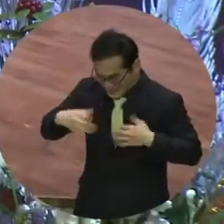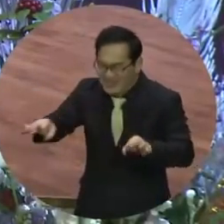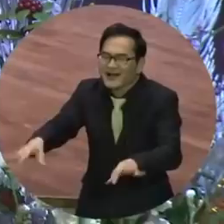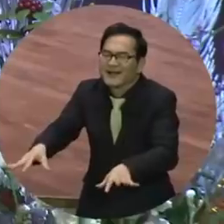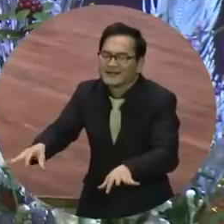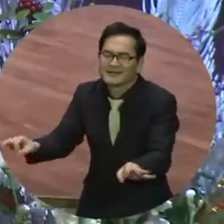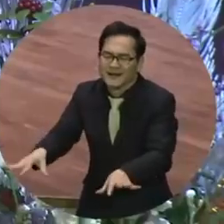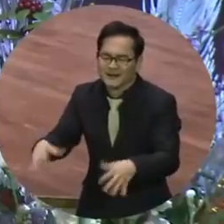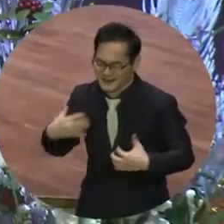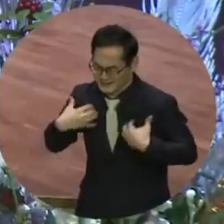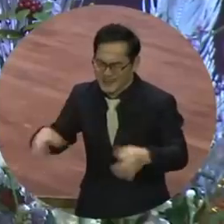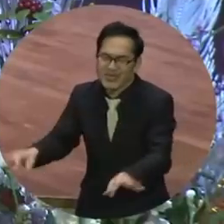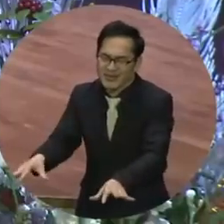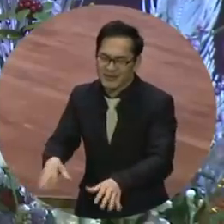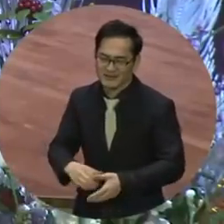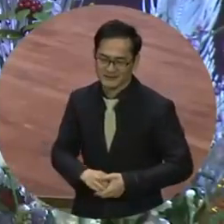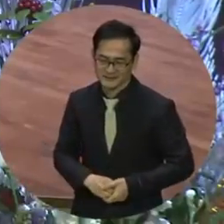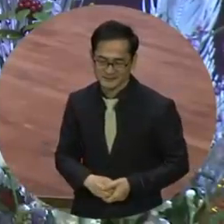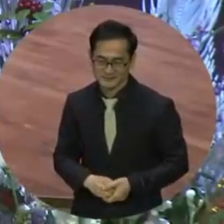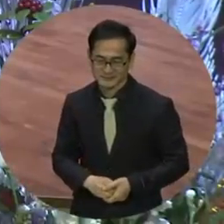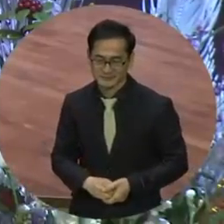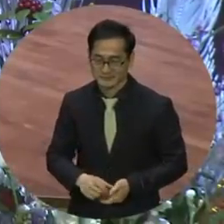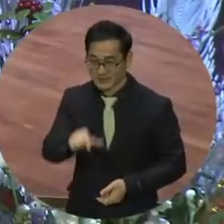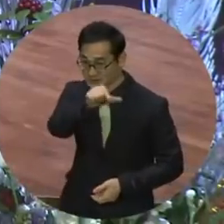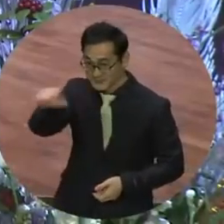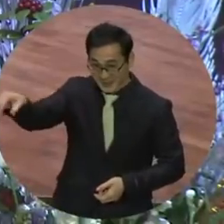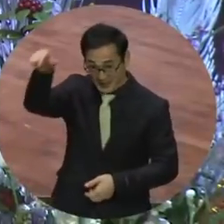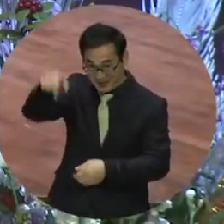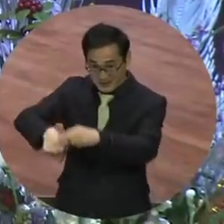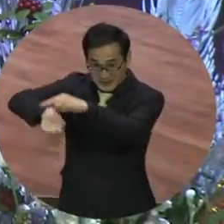말이에요. 예수님은 십자가에 달려